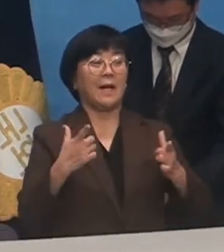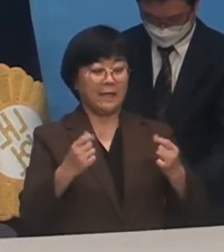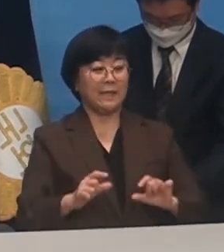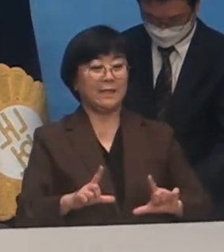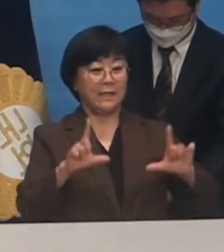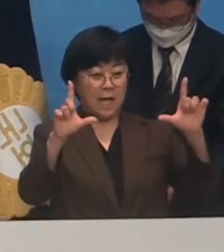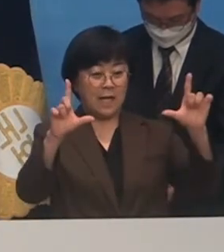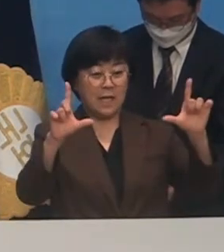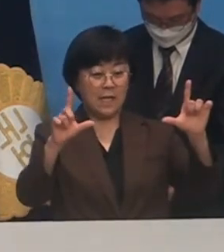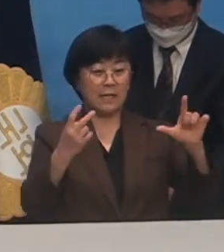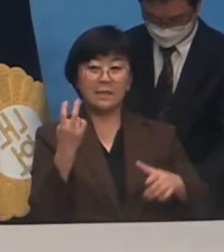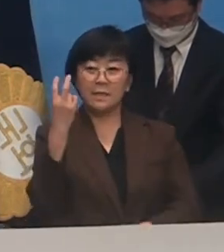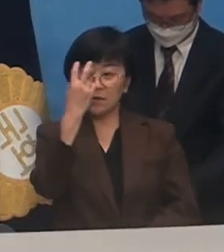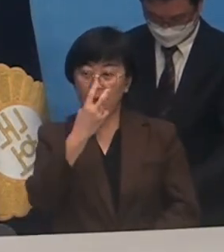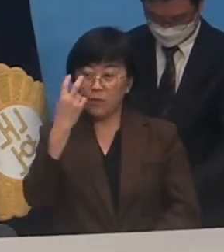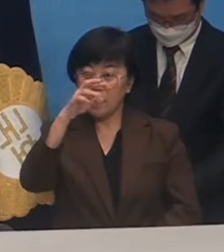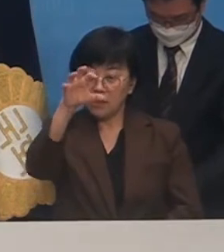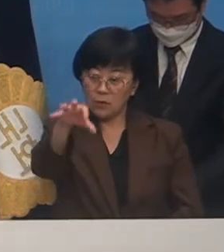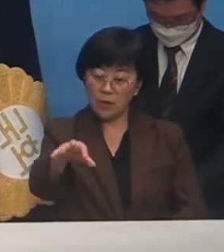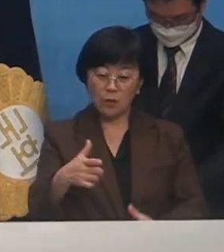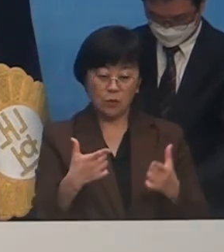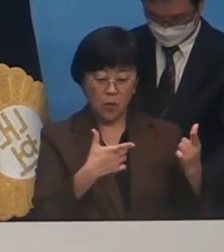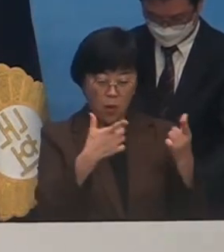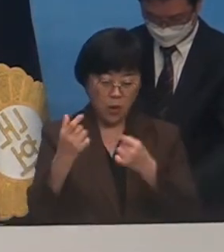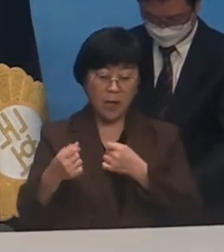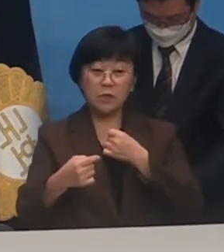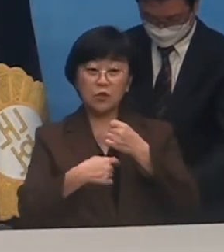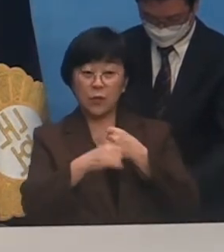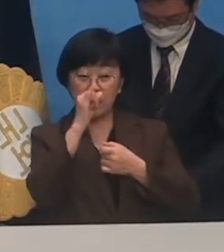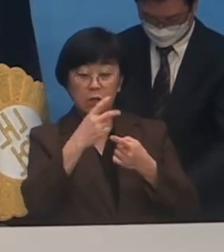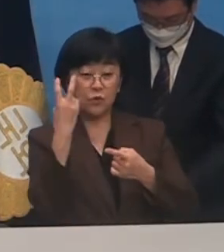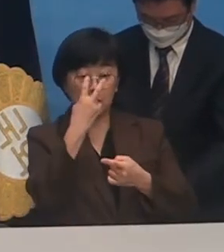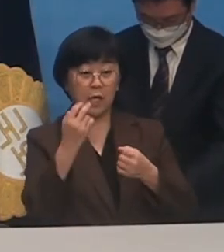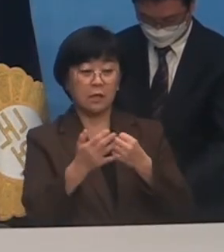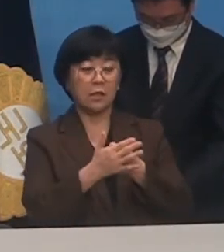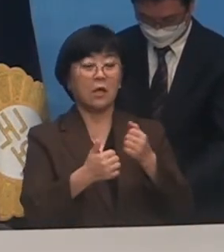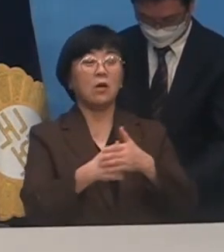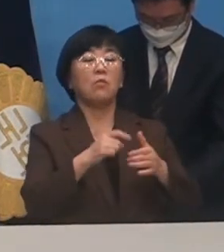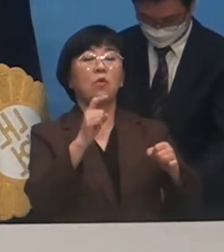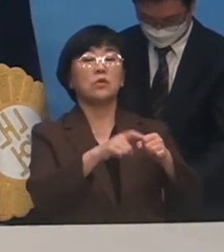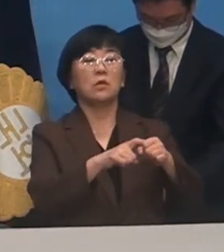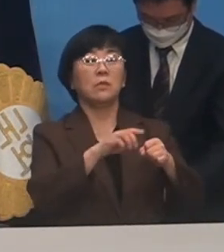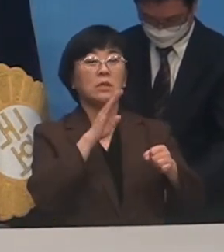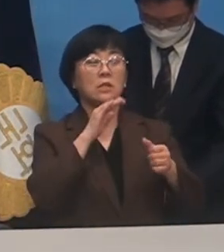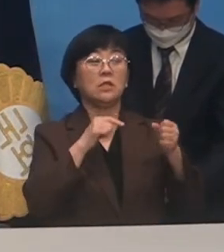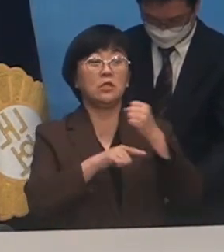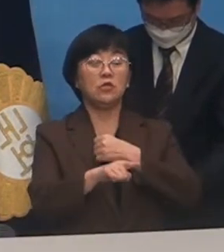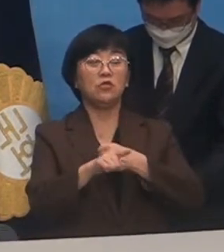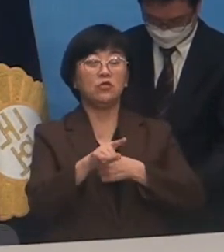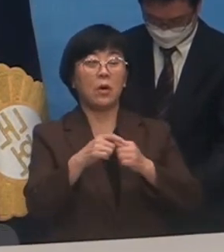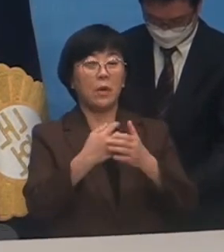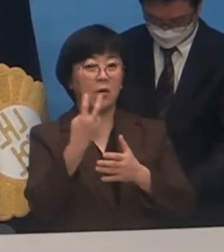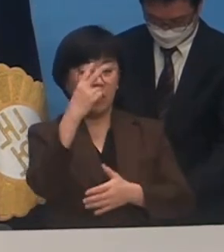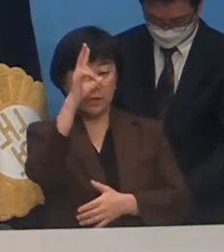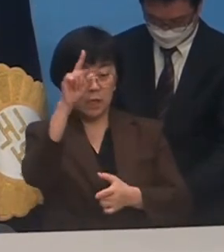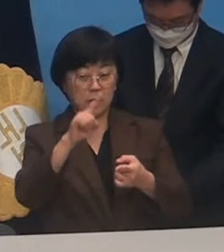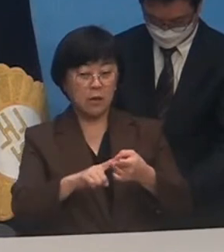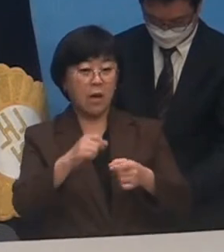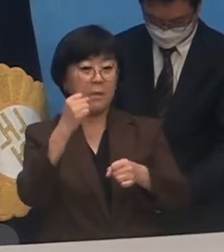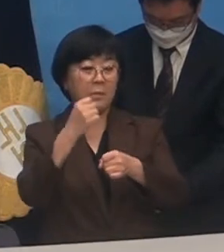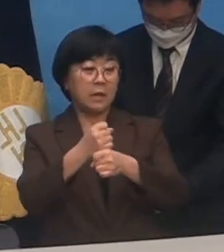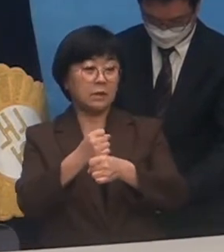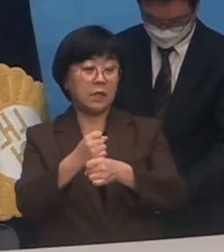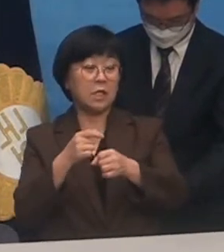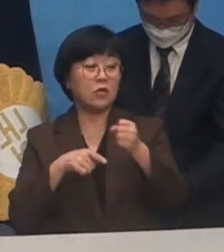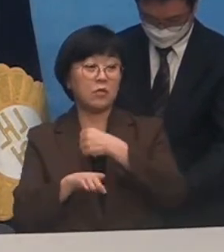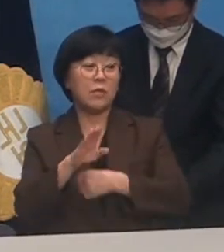같은 지검에 같은 조회를 당한다는 것이 말이 되는가? 어차피 통신사찰이 목적이었다면 이유는 얼마든지 검찰 측에서 만들어낼 수